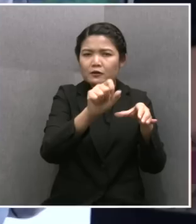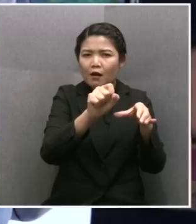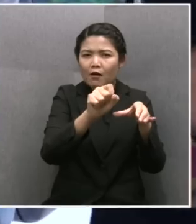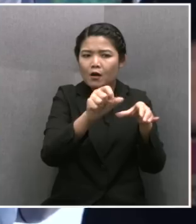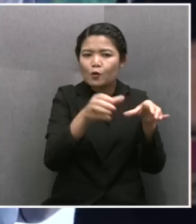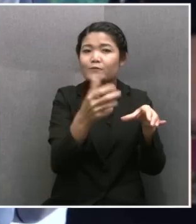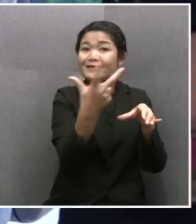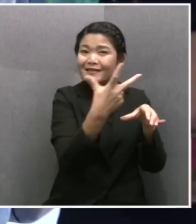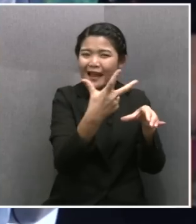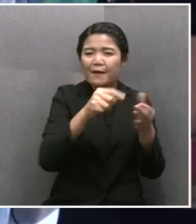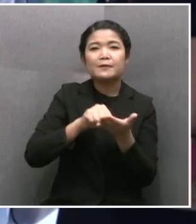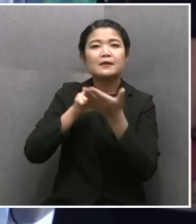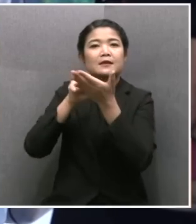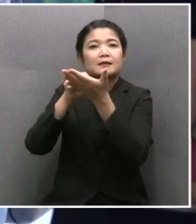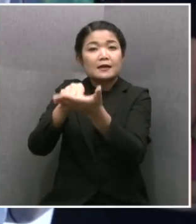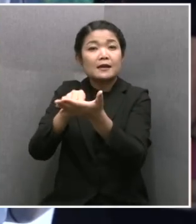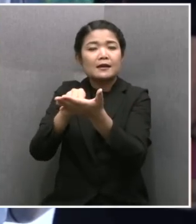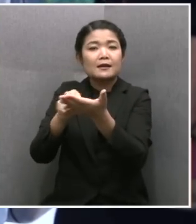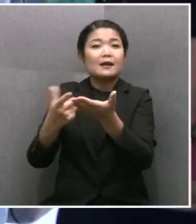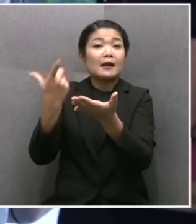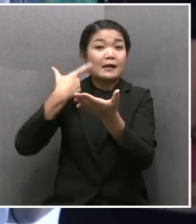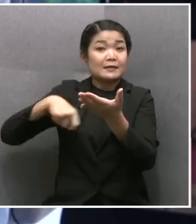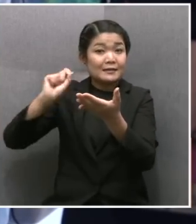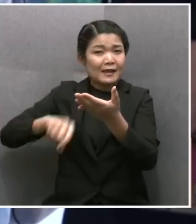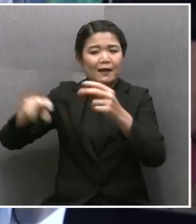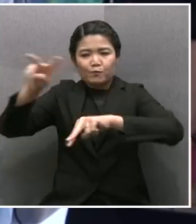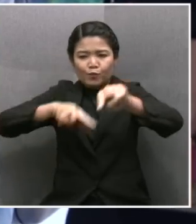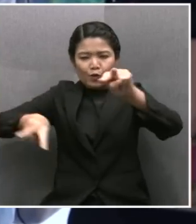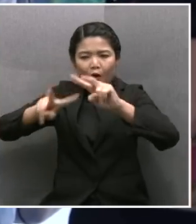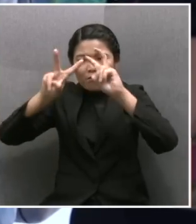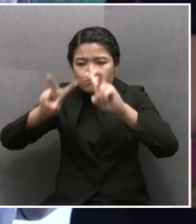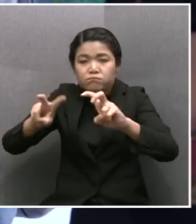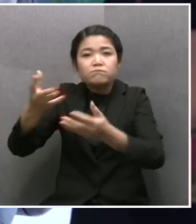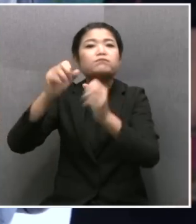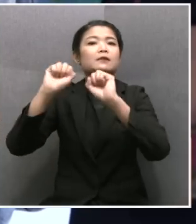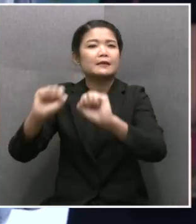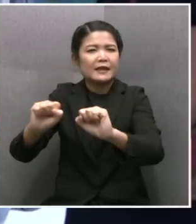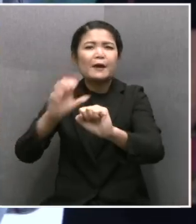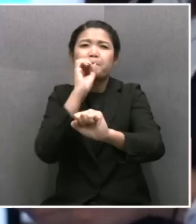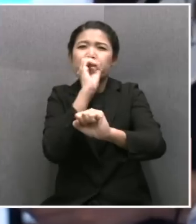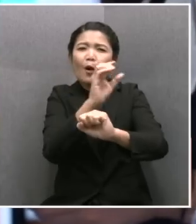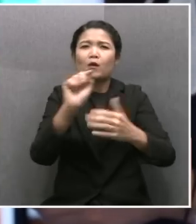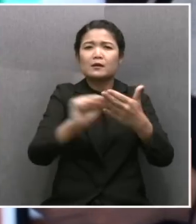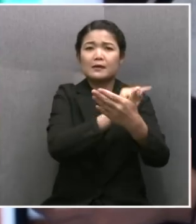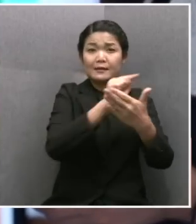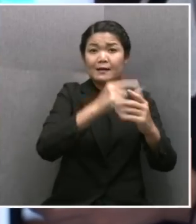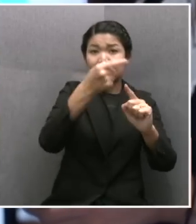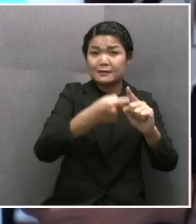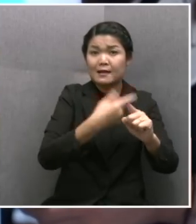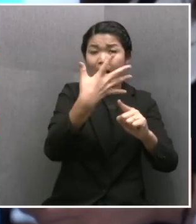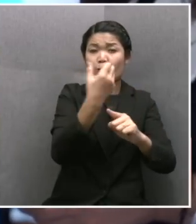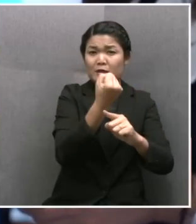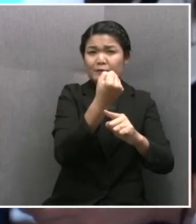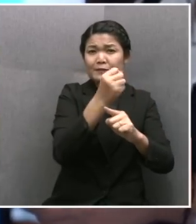วินิจฉัยให้การเลือกตั้ง14พฤษภาคม2566เป็นโมฆะเพราะเชื่อว่าการ